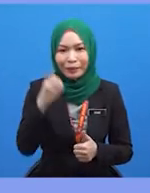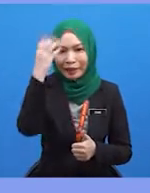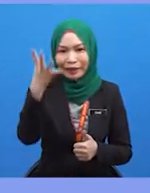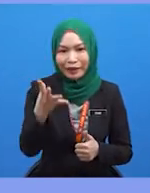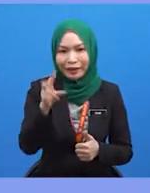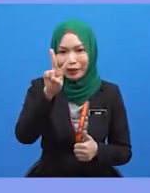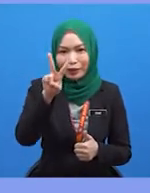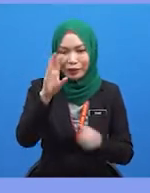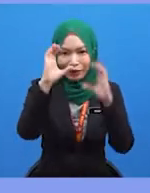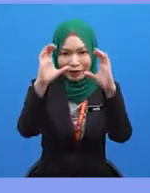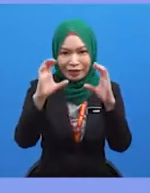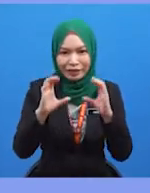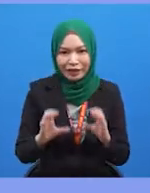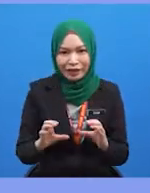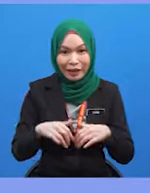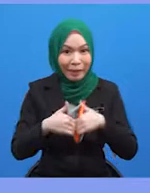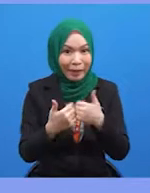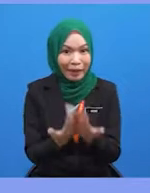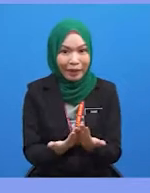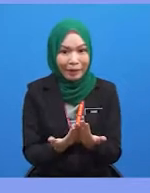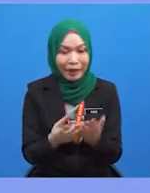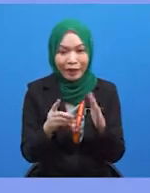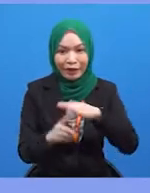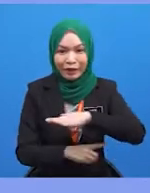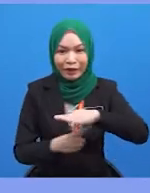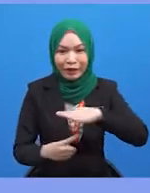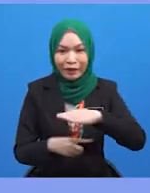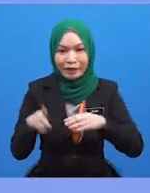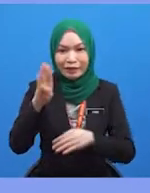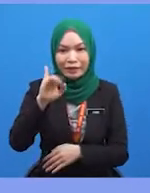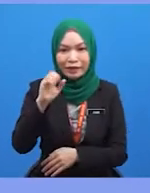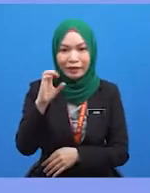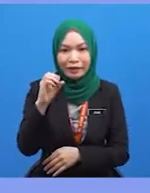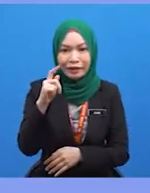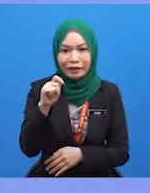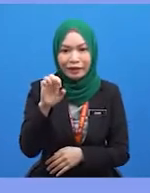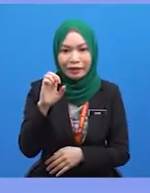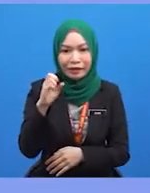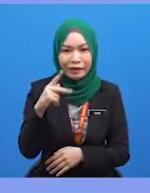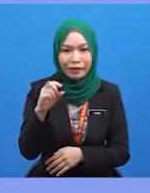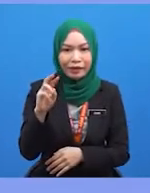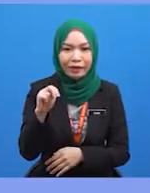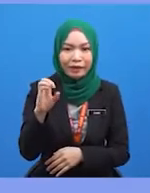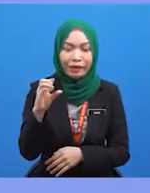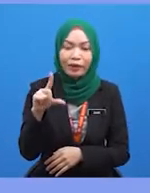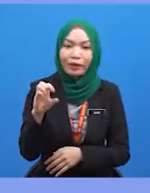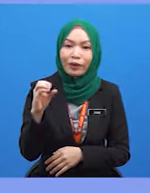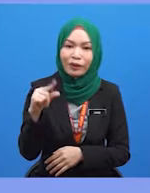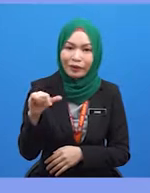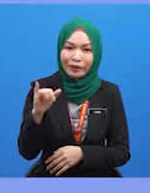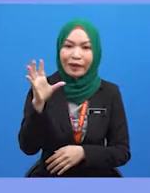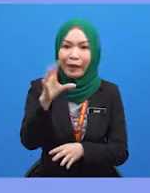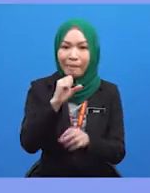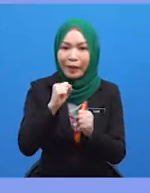Huraikan dua cara bagaimana dasar bioteknologi dapat memberi idea